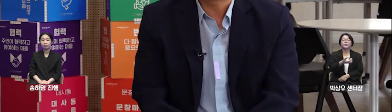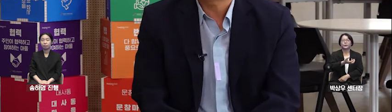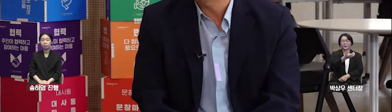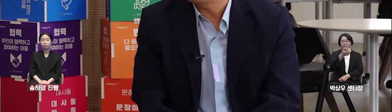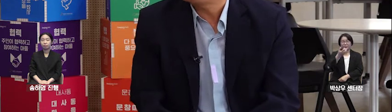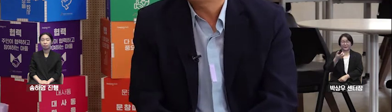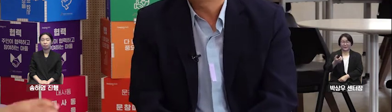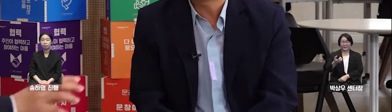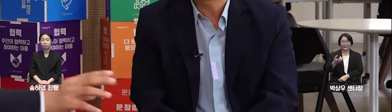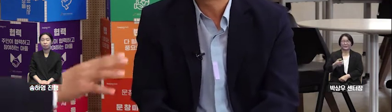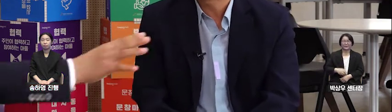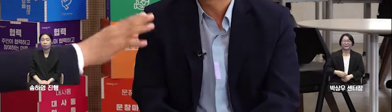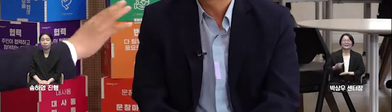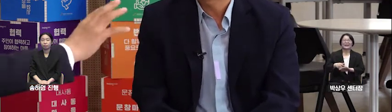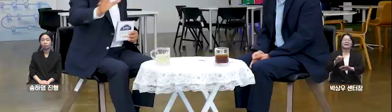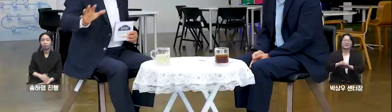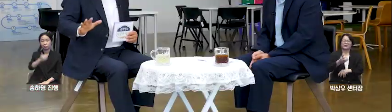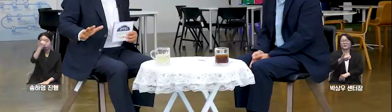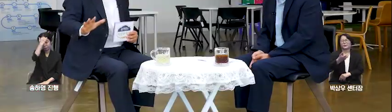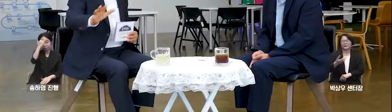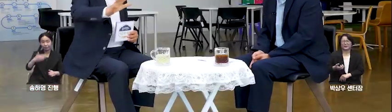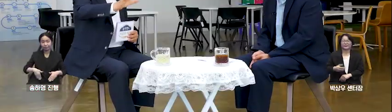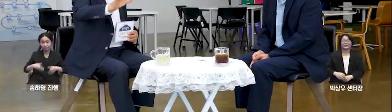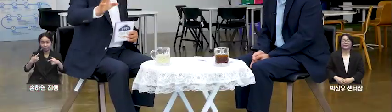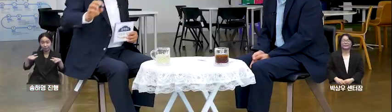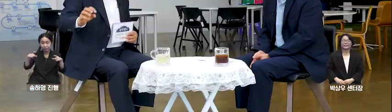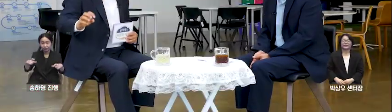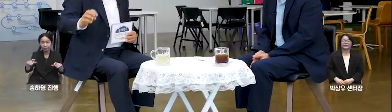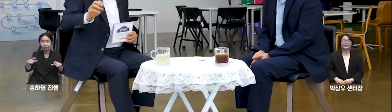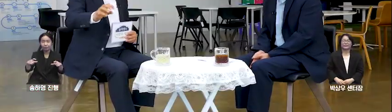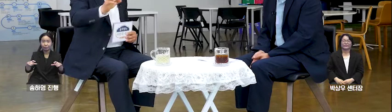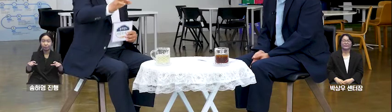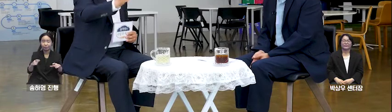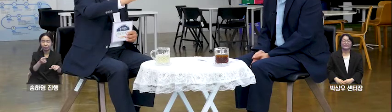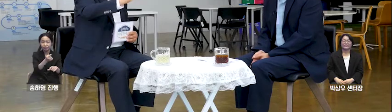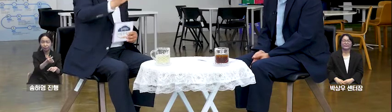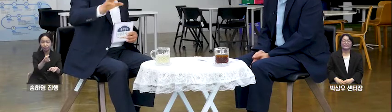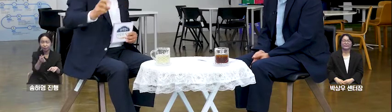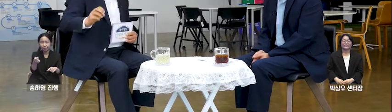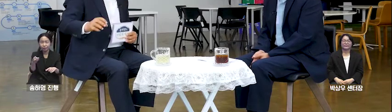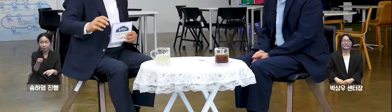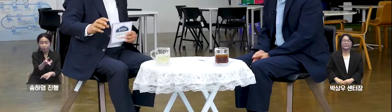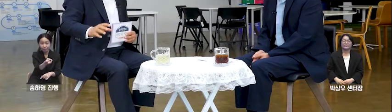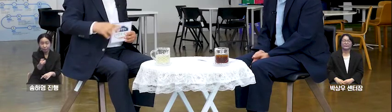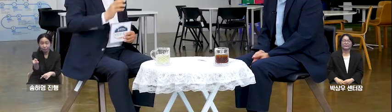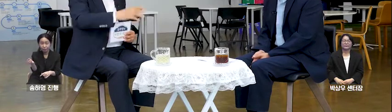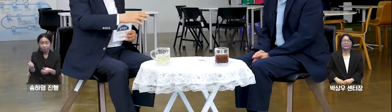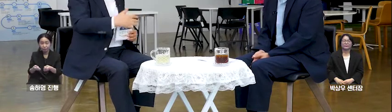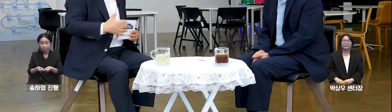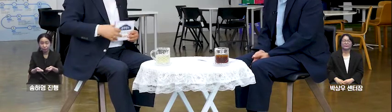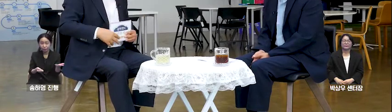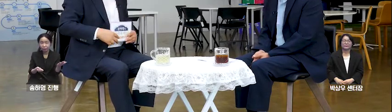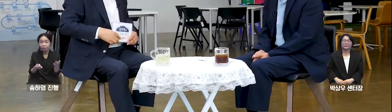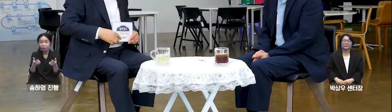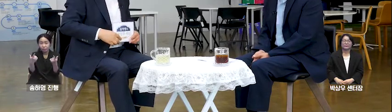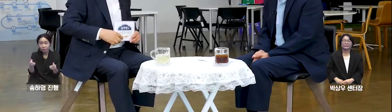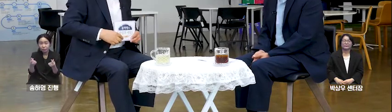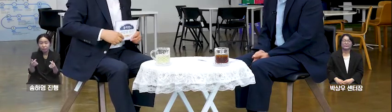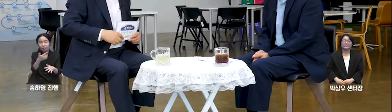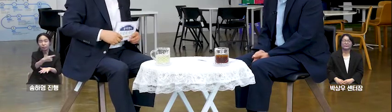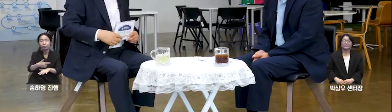대전에 오게 되었습니다. 충남 지역 이렇게 조금씩 조금씩 씨를 뿌려놓고 이제